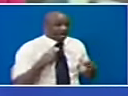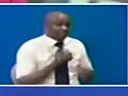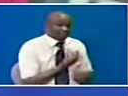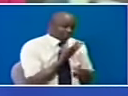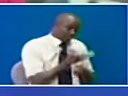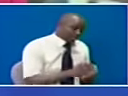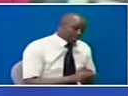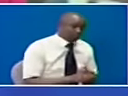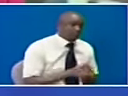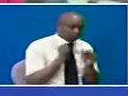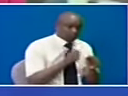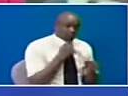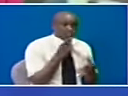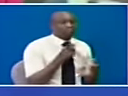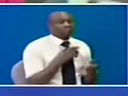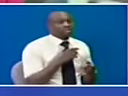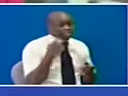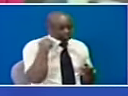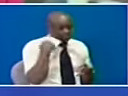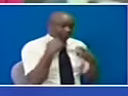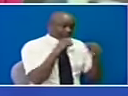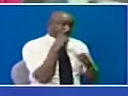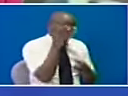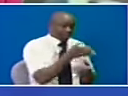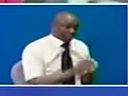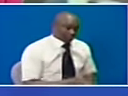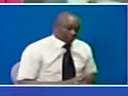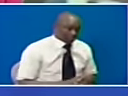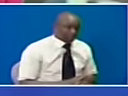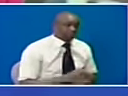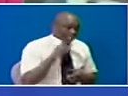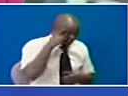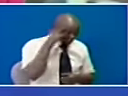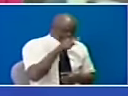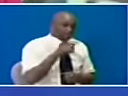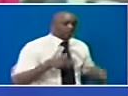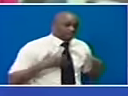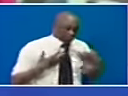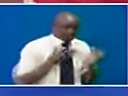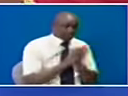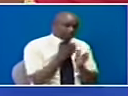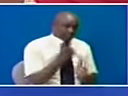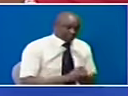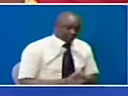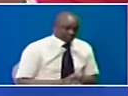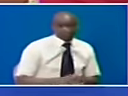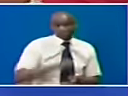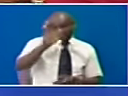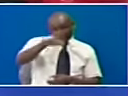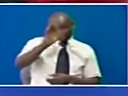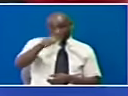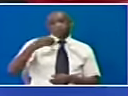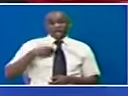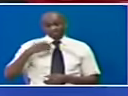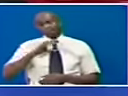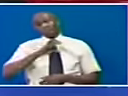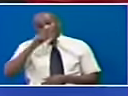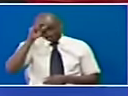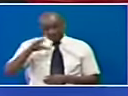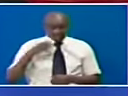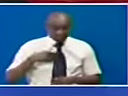vile naibu wa rais alisema hapo jana tukiwa kwenye mazishi. Kwa hivyo ni jambo ambalo tunafurahia. Mtazamaji, tuko naye gavana wa kaunti ya